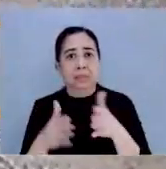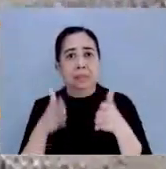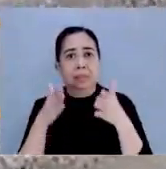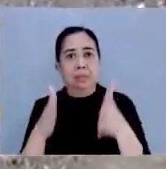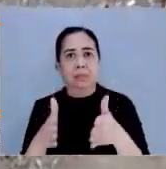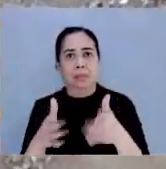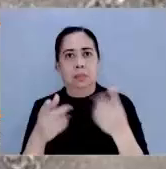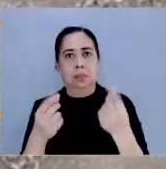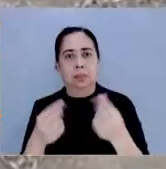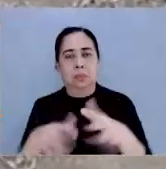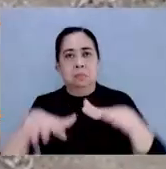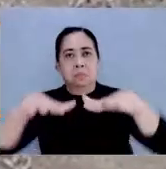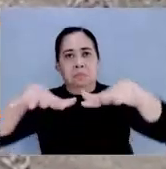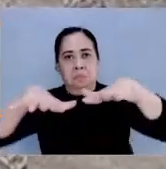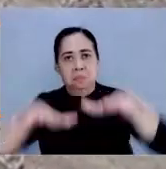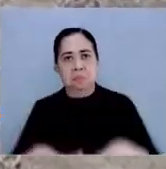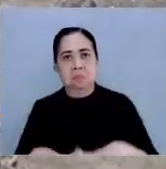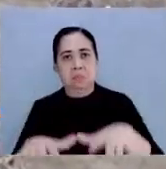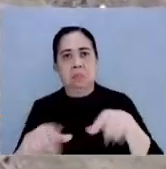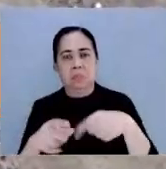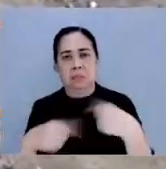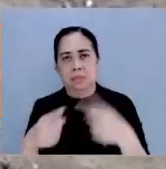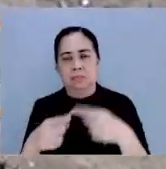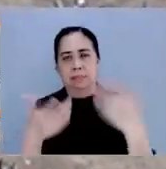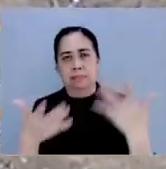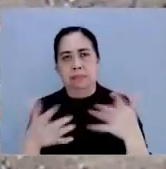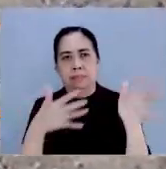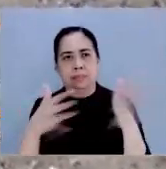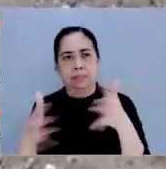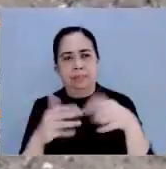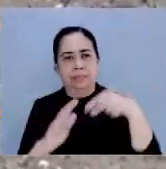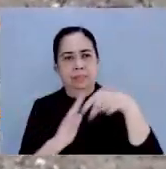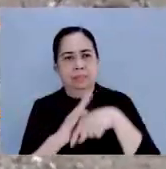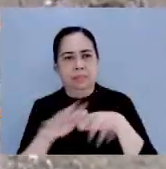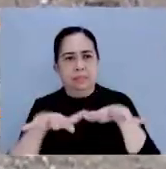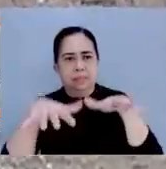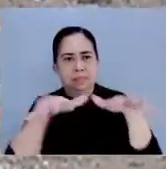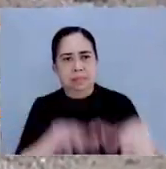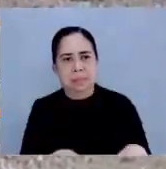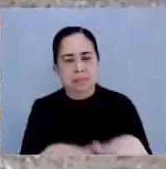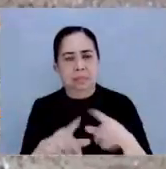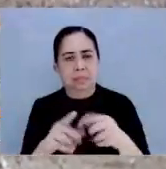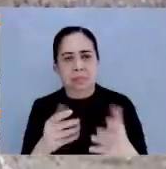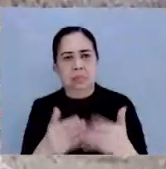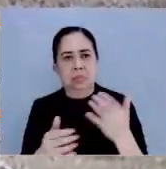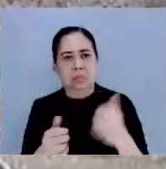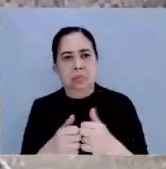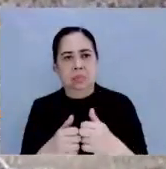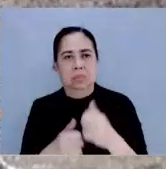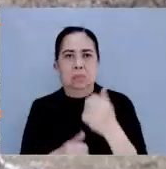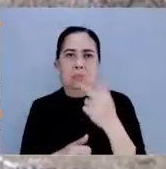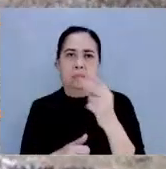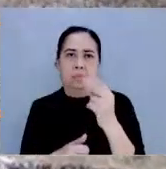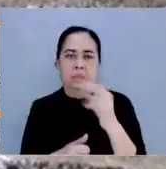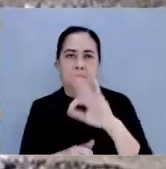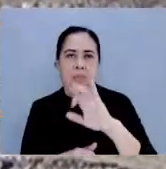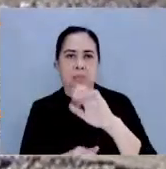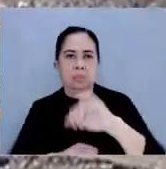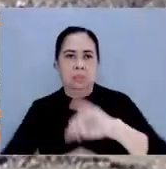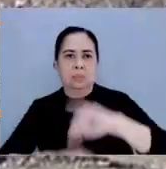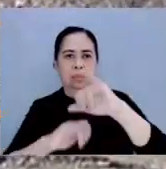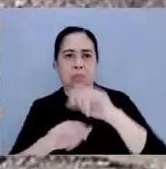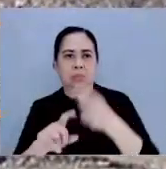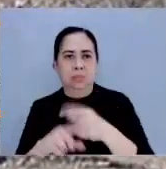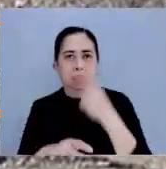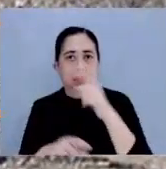tuluyang bumagsak nung kasagsagan ng bagyo. Ang lalim ng binagsakan nito aabot sa mahigit 30 talampakan mula doon